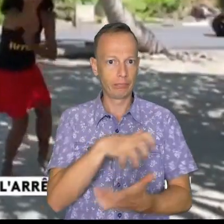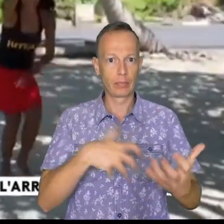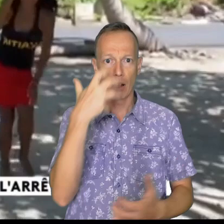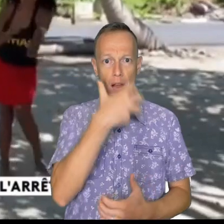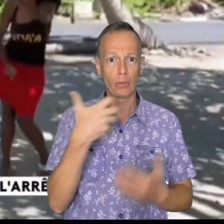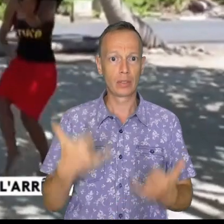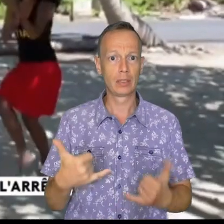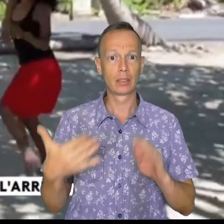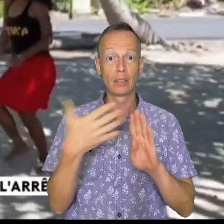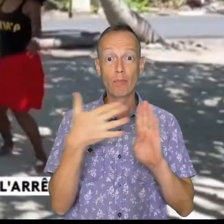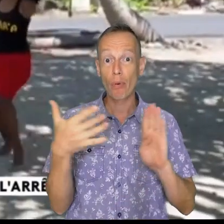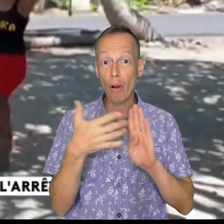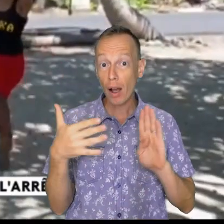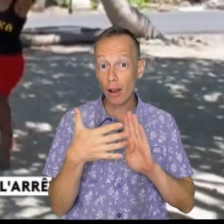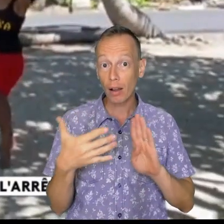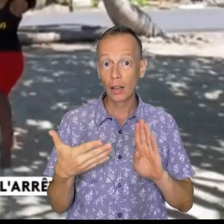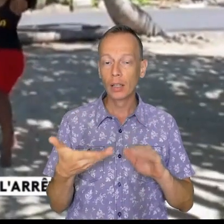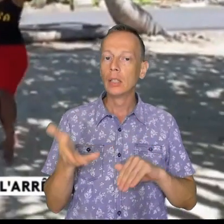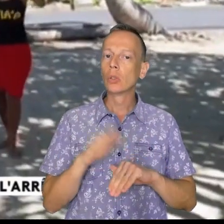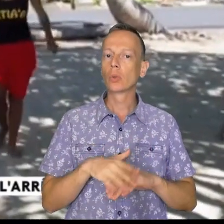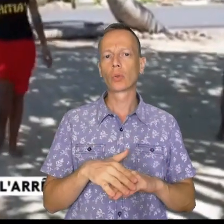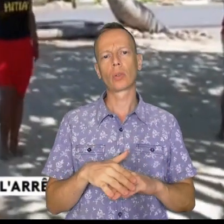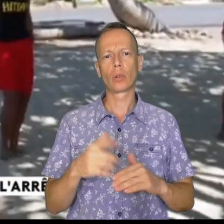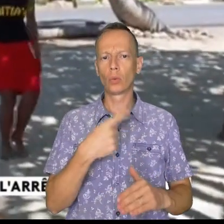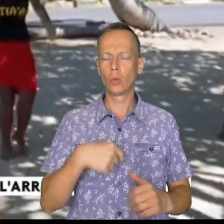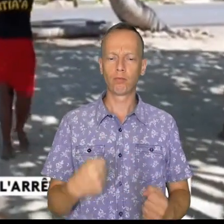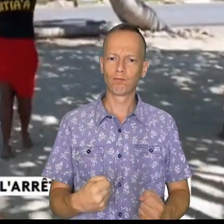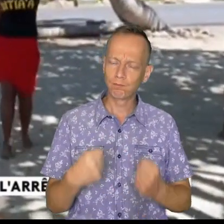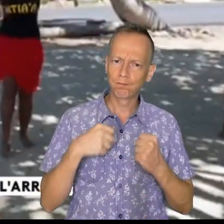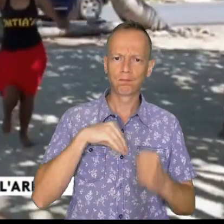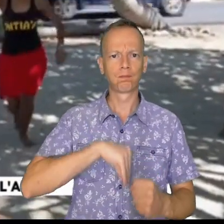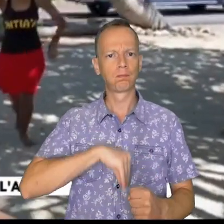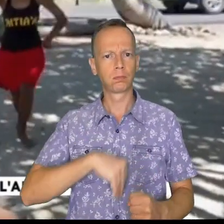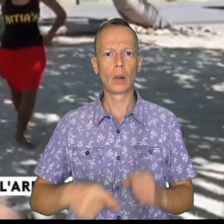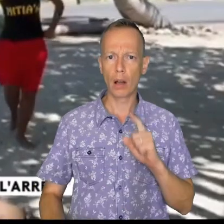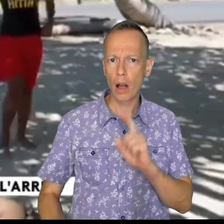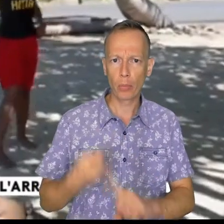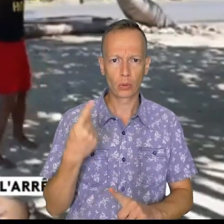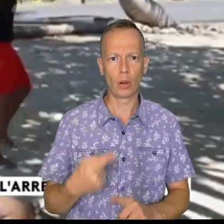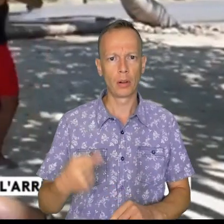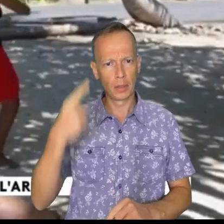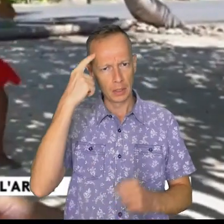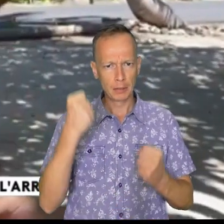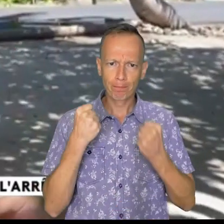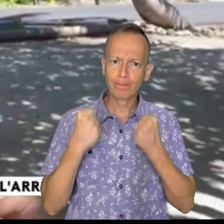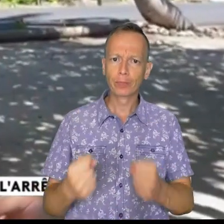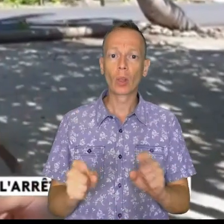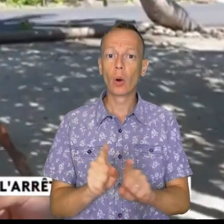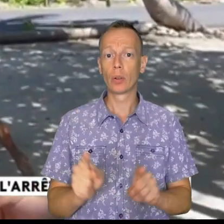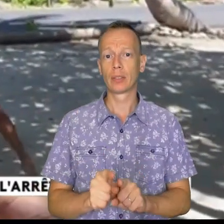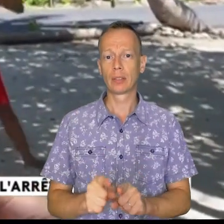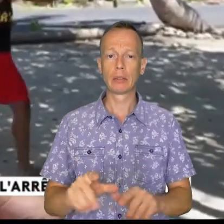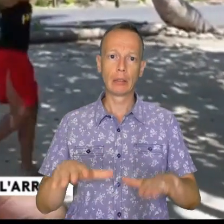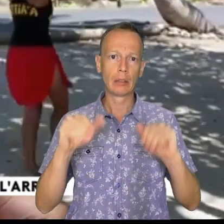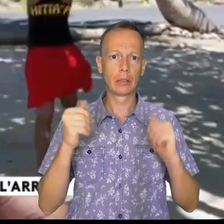arrive à Bora. Mais après, on ne peut que se remettre à notre force intérieure et mentale pour ne pas sombrer